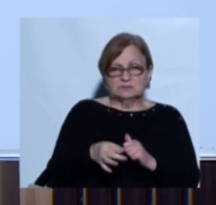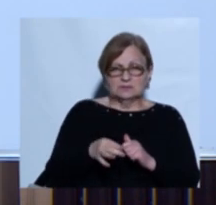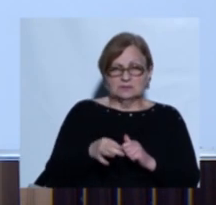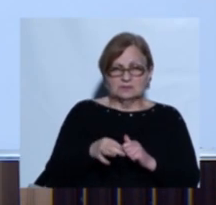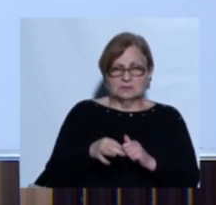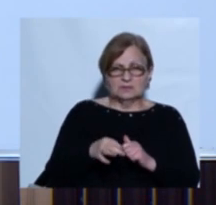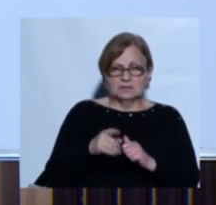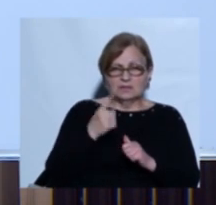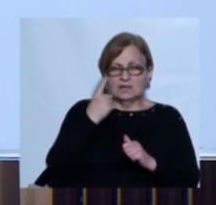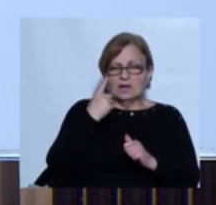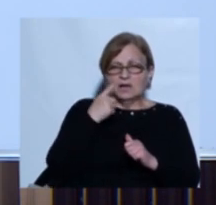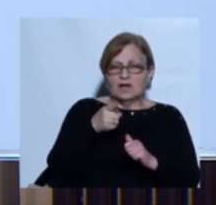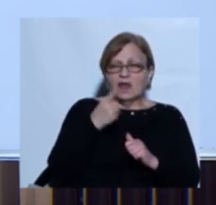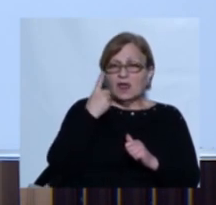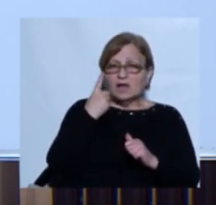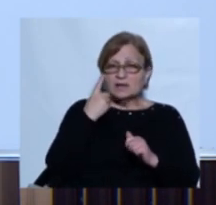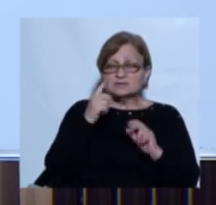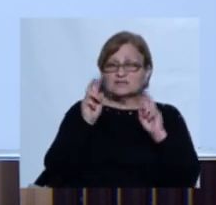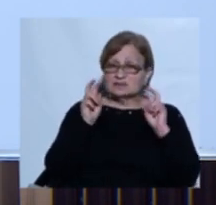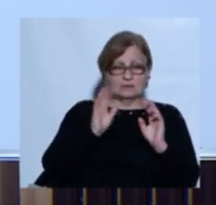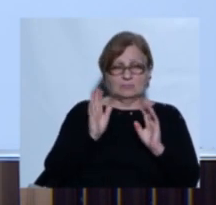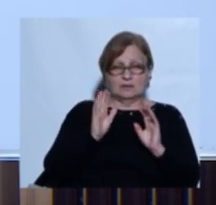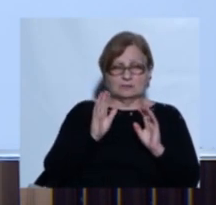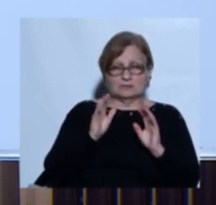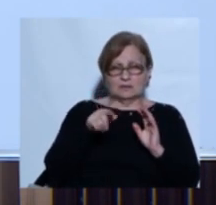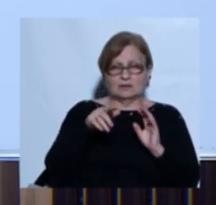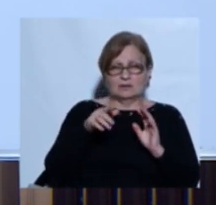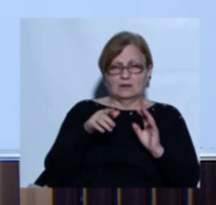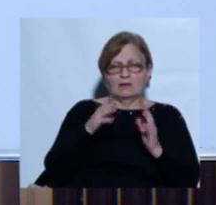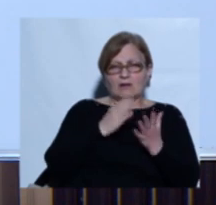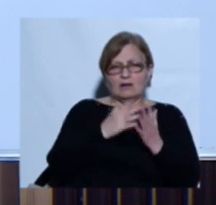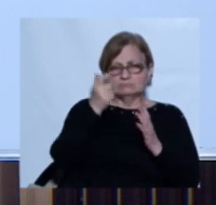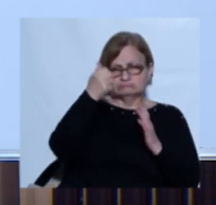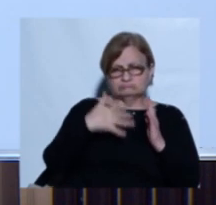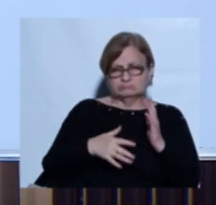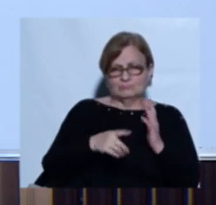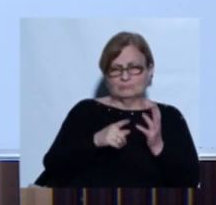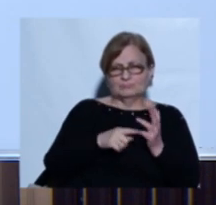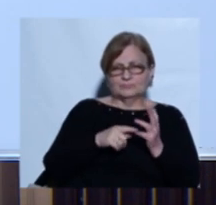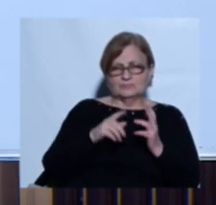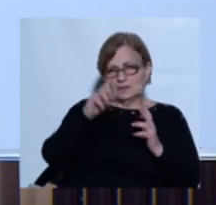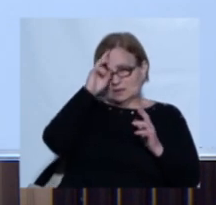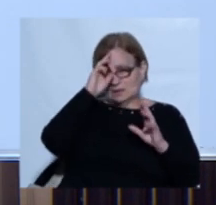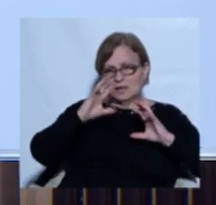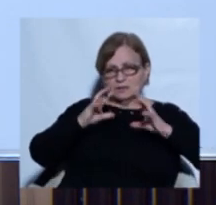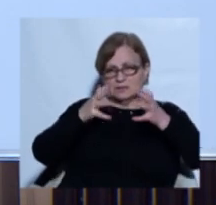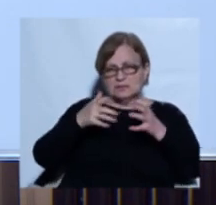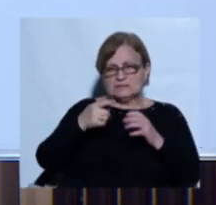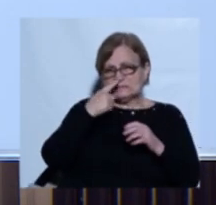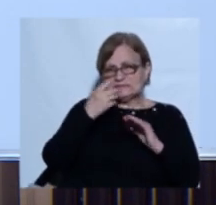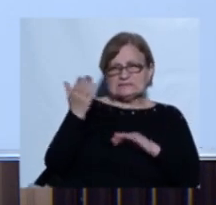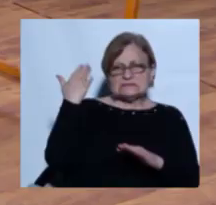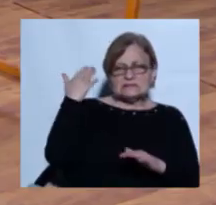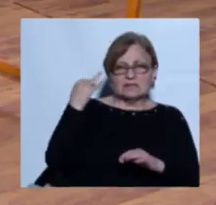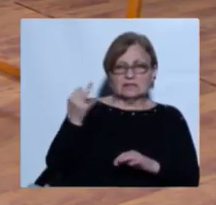მოთხრობა არ არის ერთ თემაზე. აი, ჩამოგითვლით. ეს არის კაცობრიობის წინარე ისტორიულ